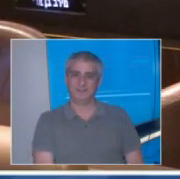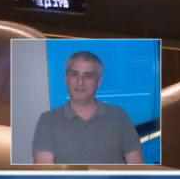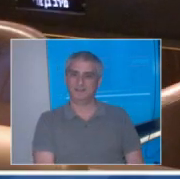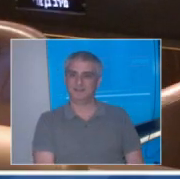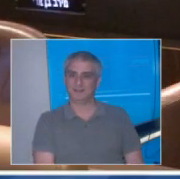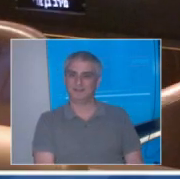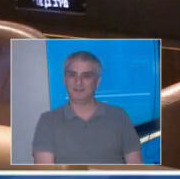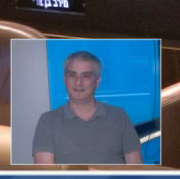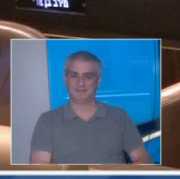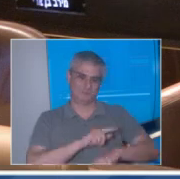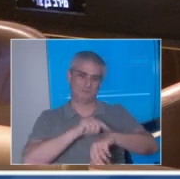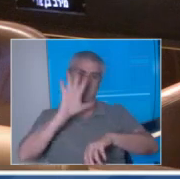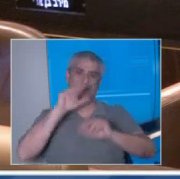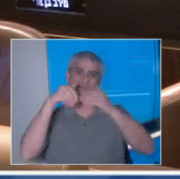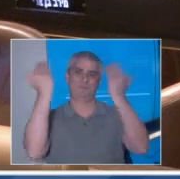השינוי שעה, חמש שעות.